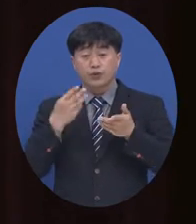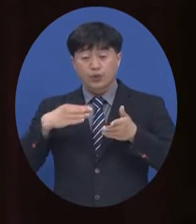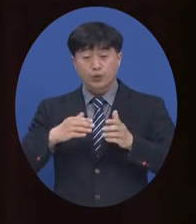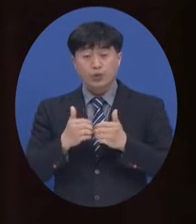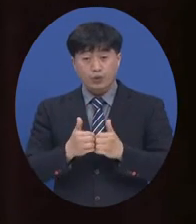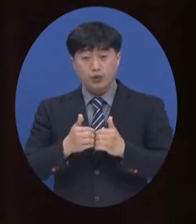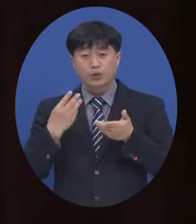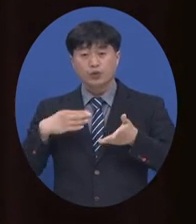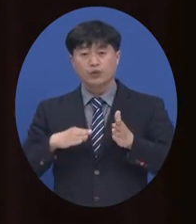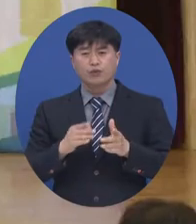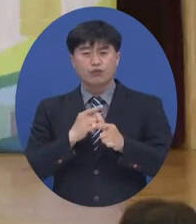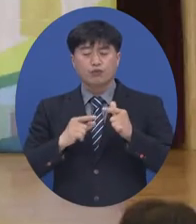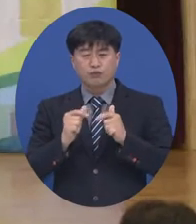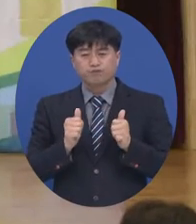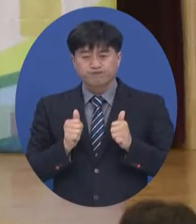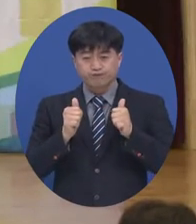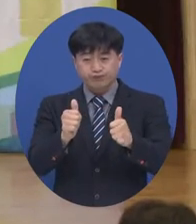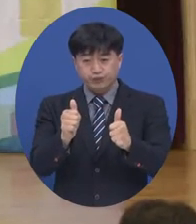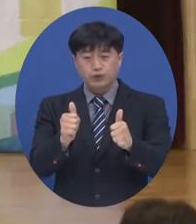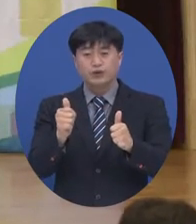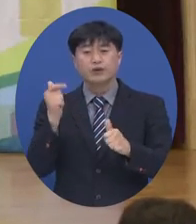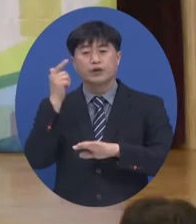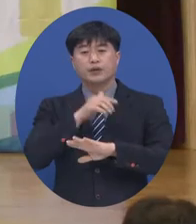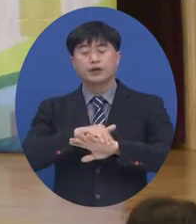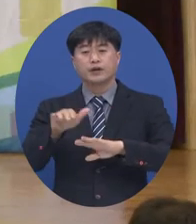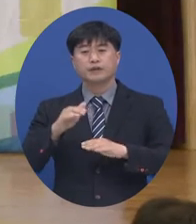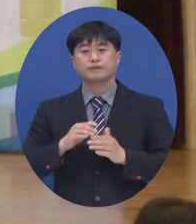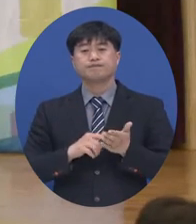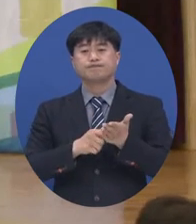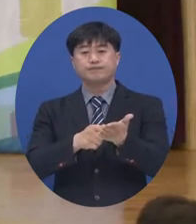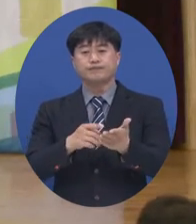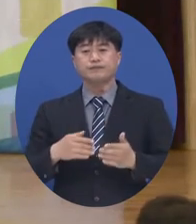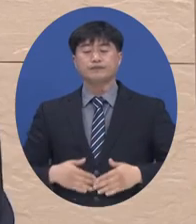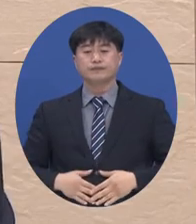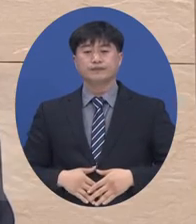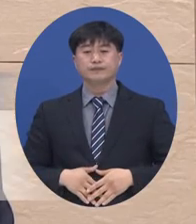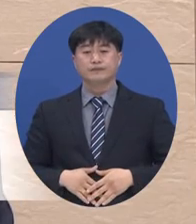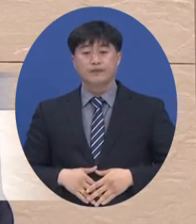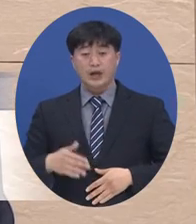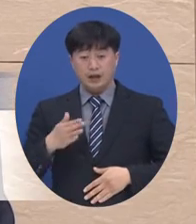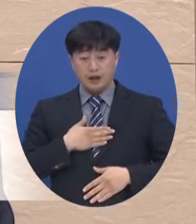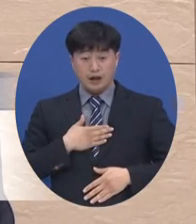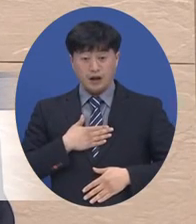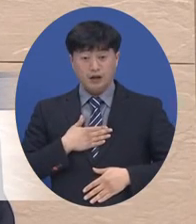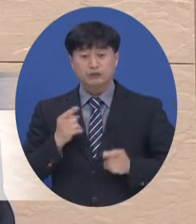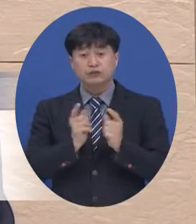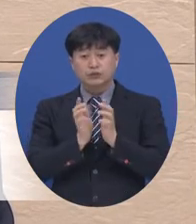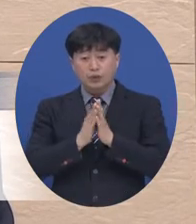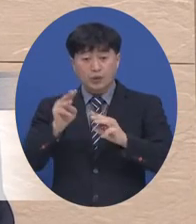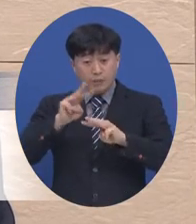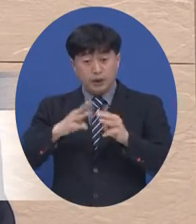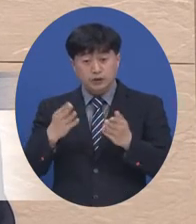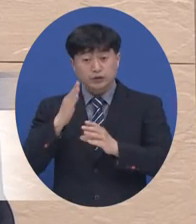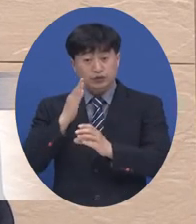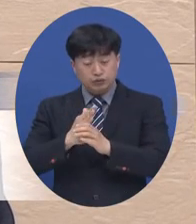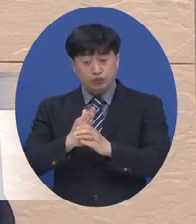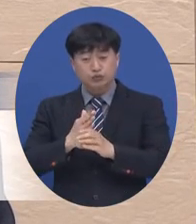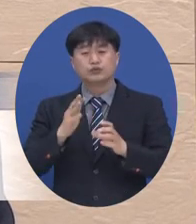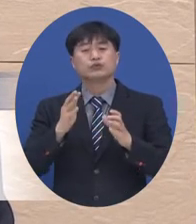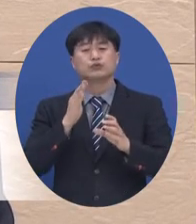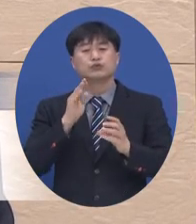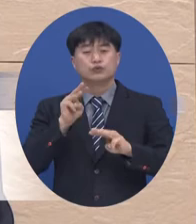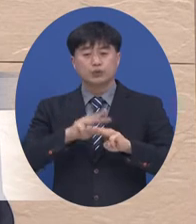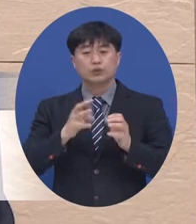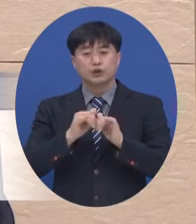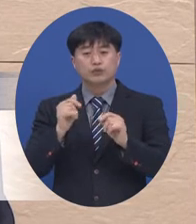경기도는 더욱 더 최선을 다해 힘을 쏟겠다 는 계획을 내놨습니다 저또한 직접 농업을 하고 있는 농민의 한 사람으로서